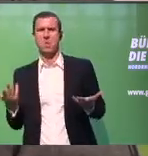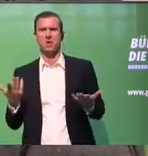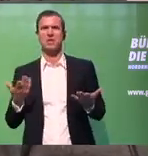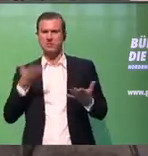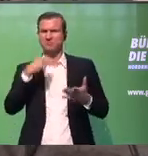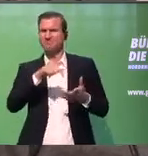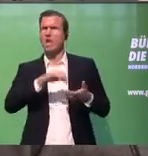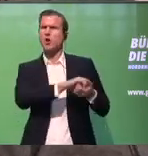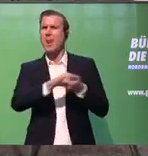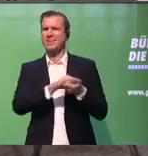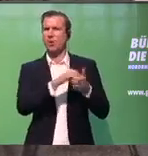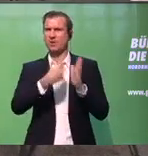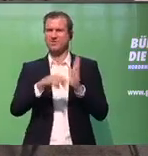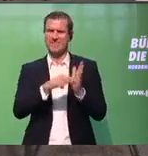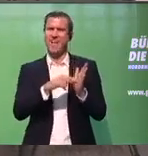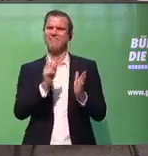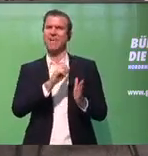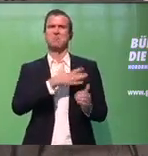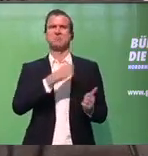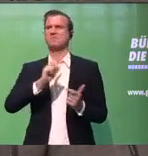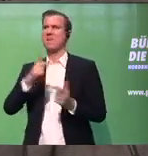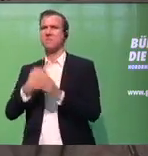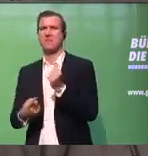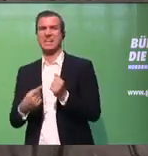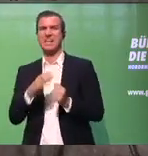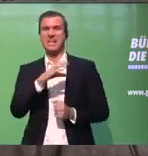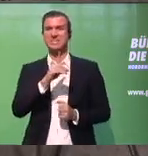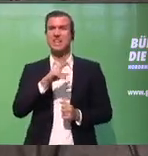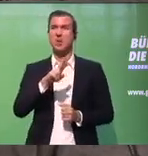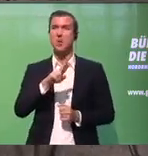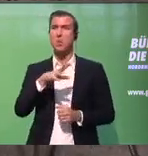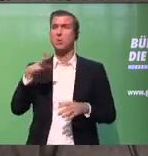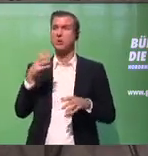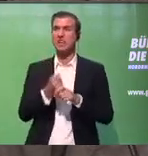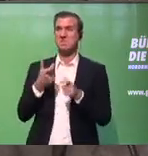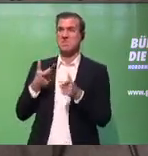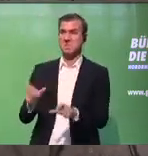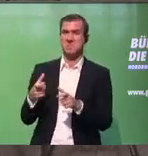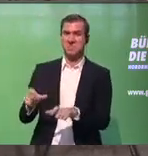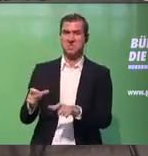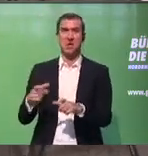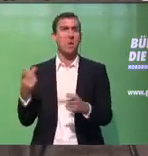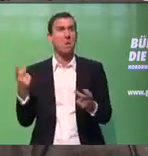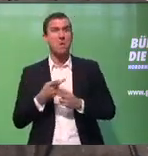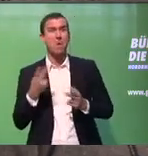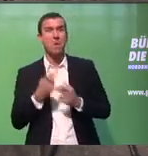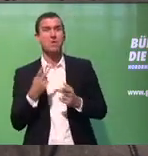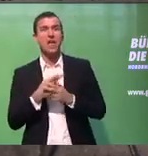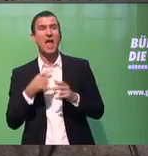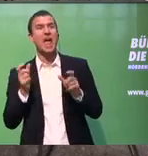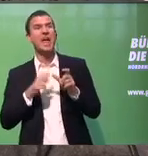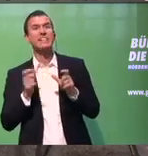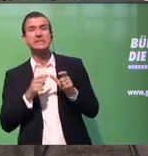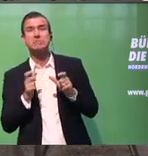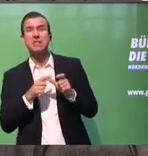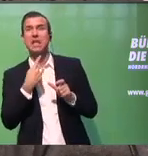diesem Koalitionsvertrag. Wie viel hat jetzt die CDU alles verhindert? Wie viel hat die